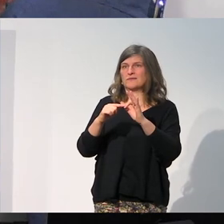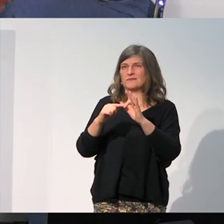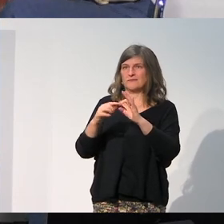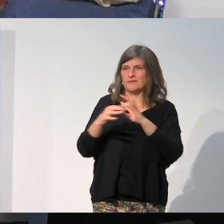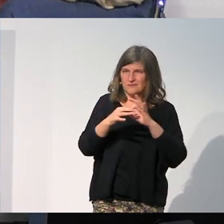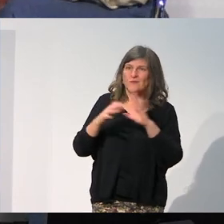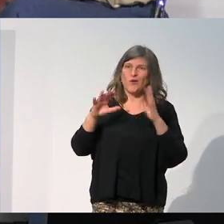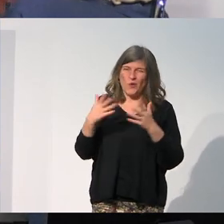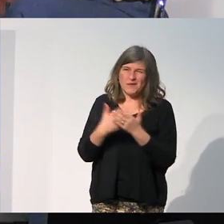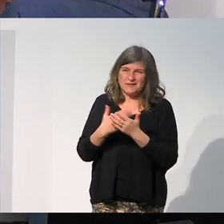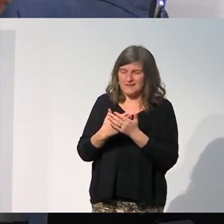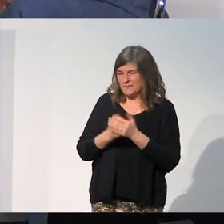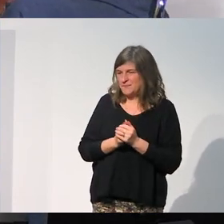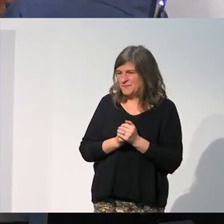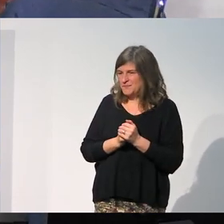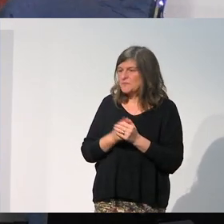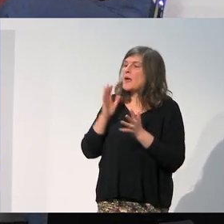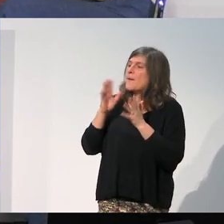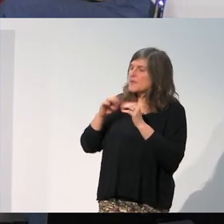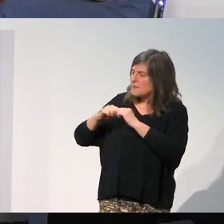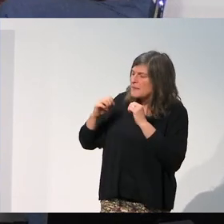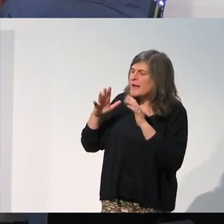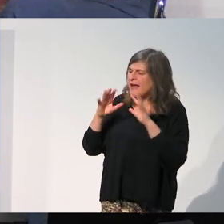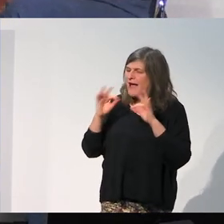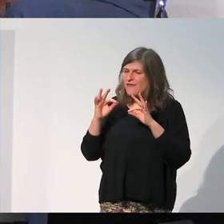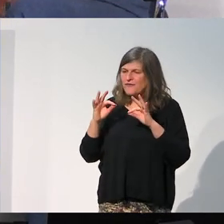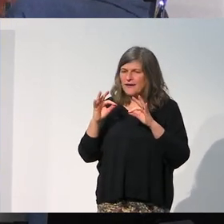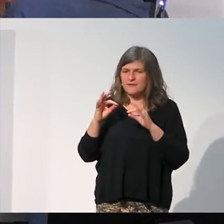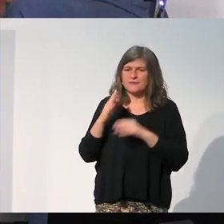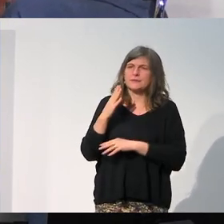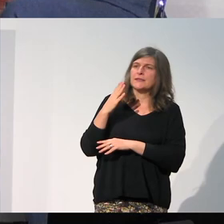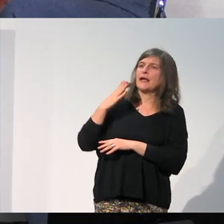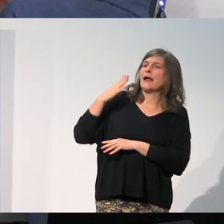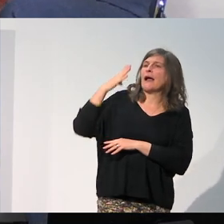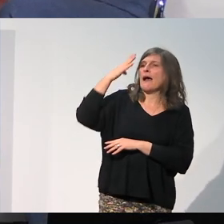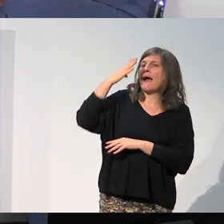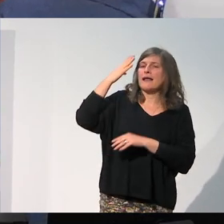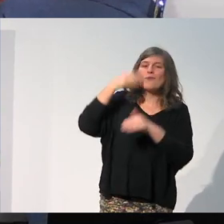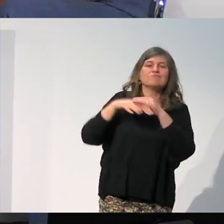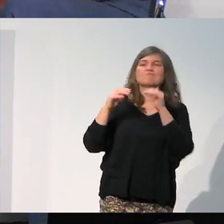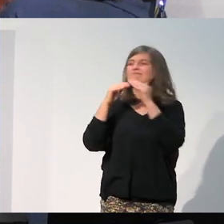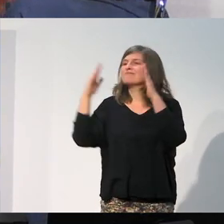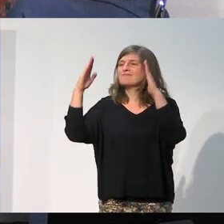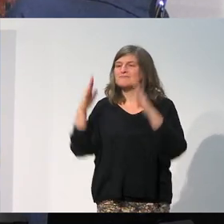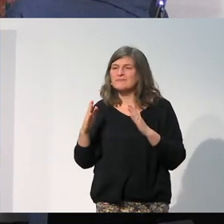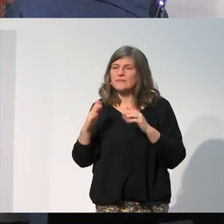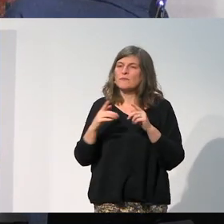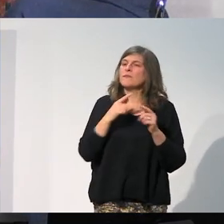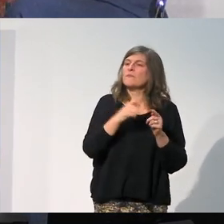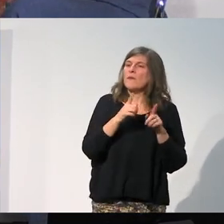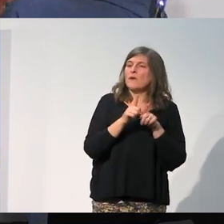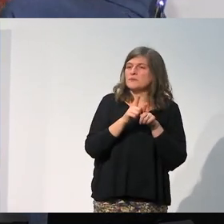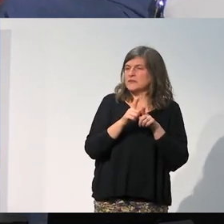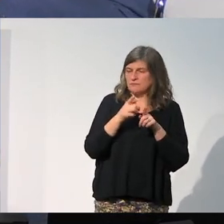qu'avant de parler de cette juste place, parlons-en du rapport animaux domestiques et hommes, puisque vous en avez un petit peu parlé. Vous,